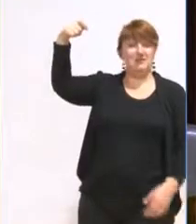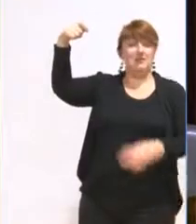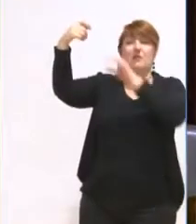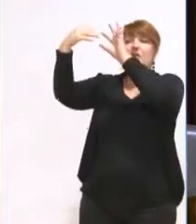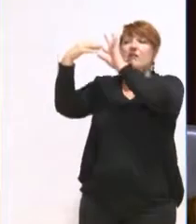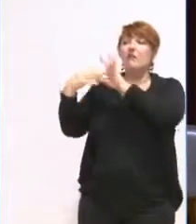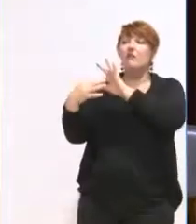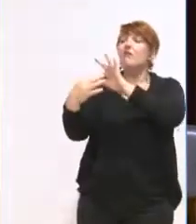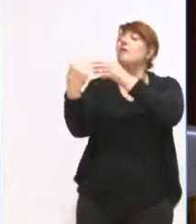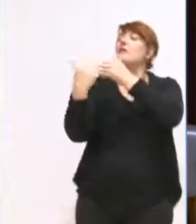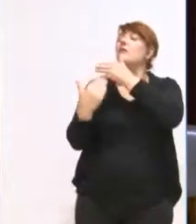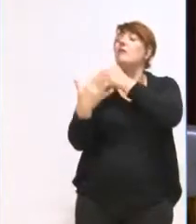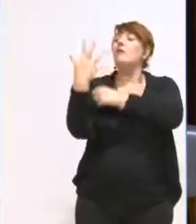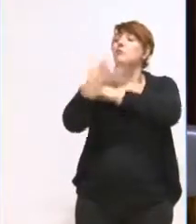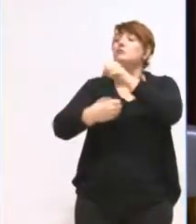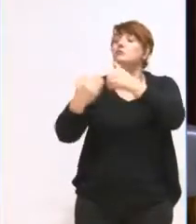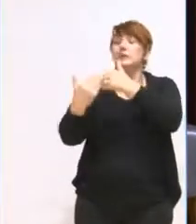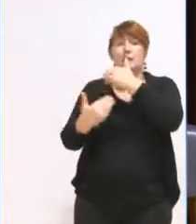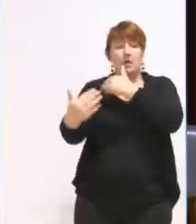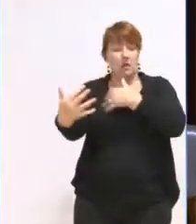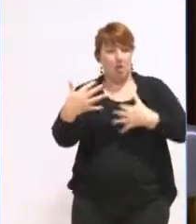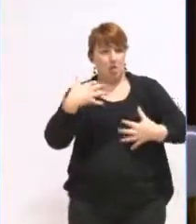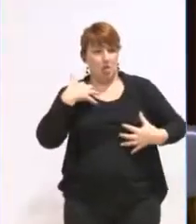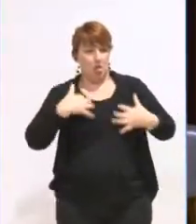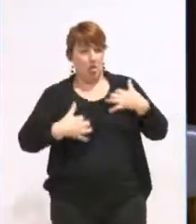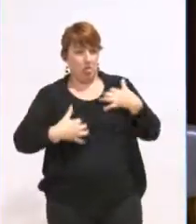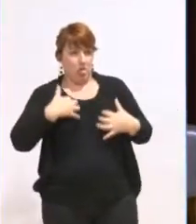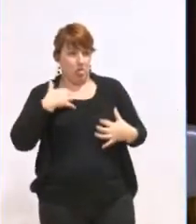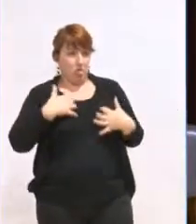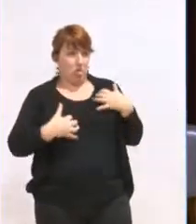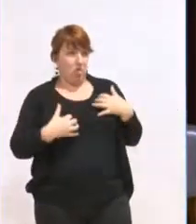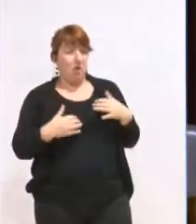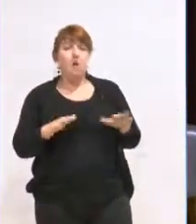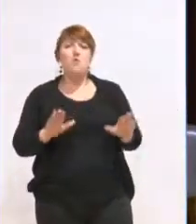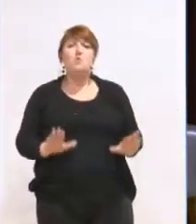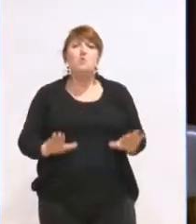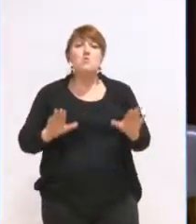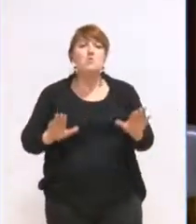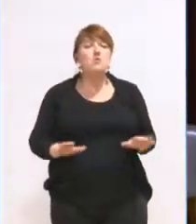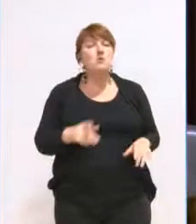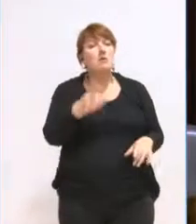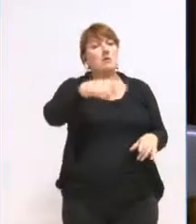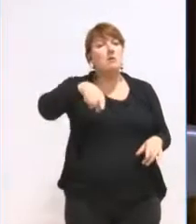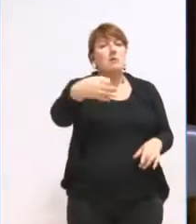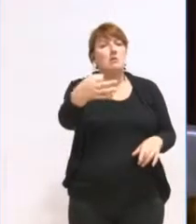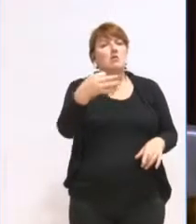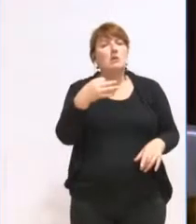D'abord, je crois qu'il faut un peu se calmer sur le fait de se dire que la dotation globale de fonctionnement ne baissera pas forcément.